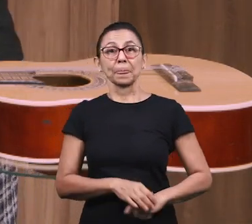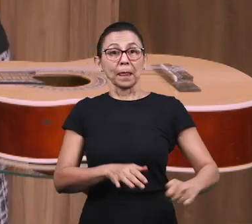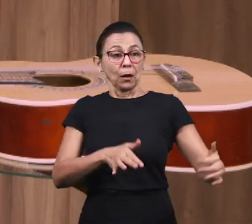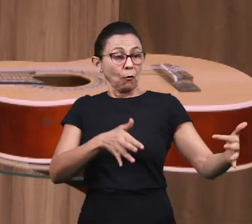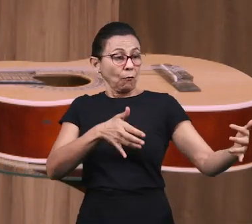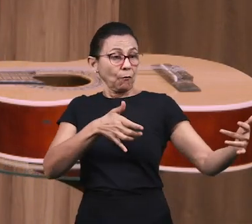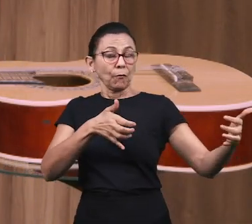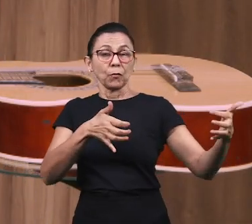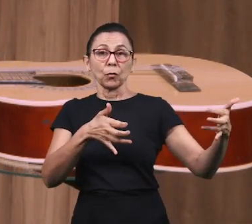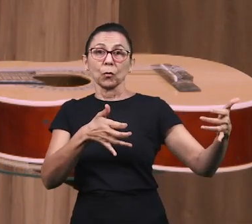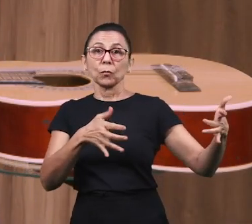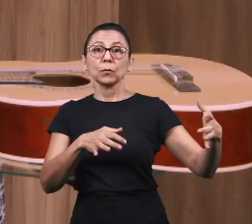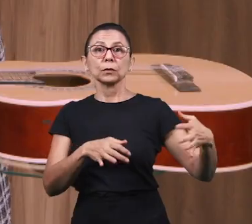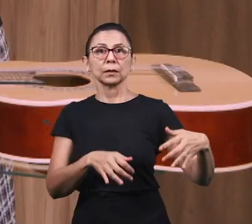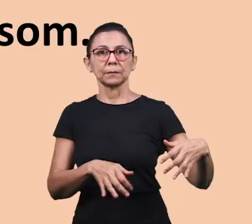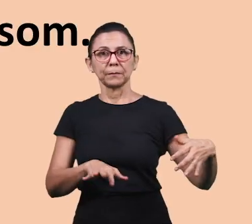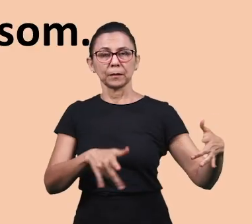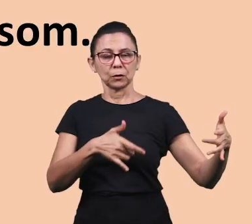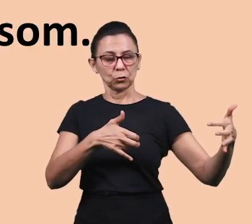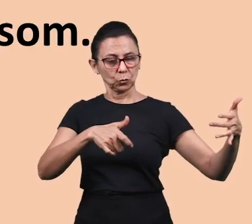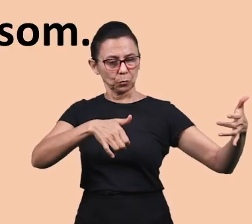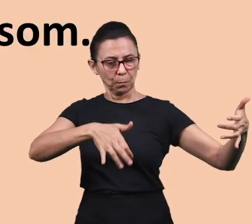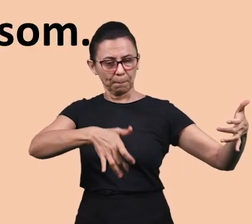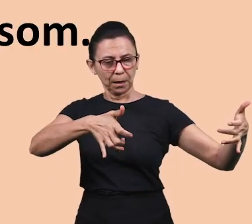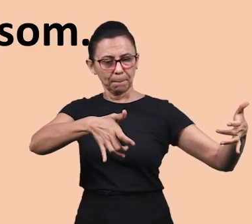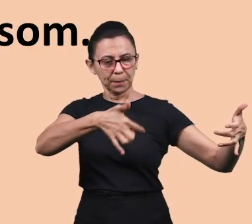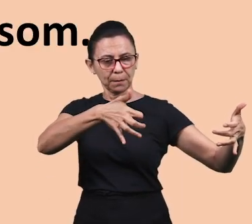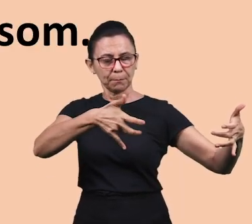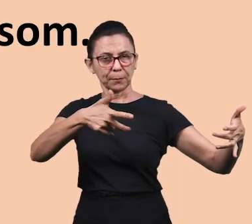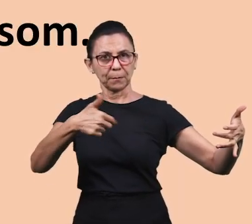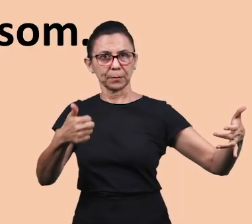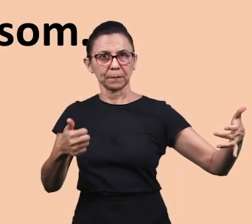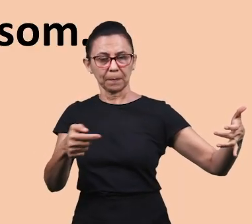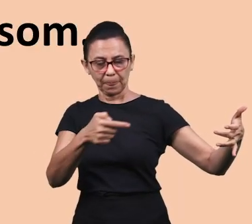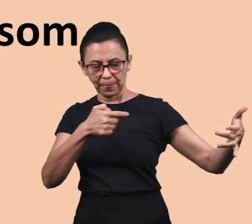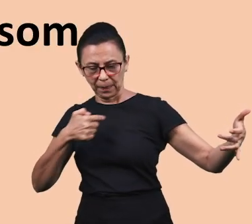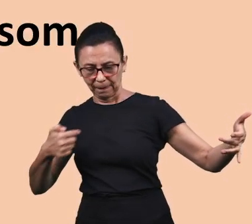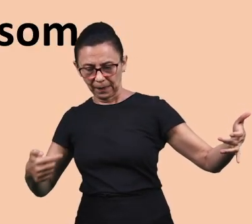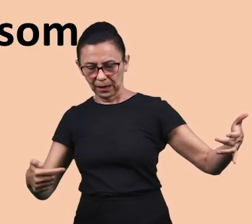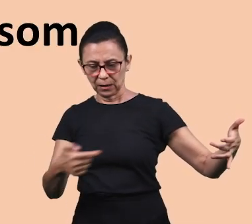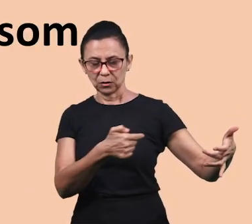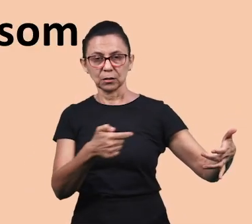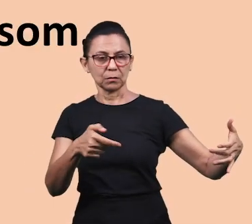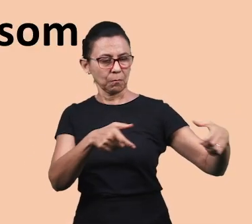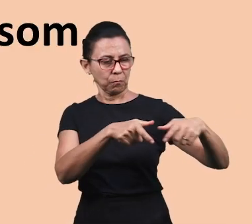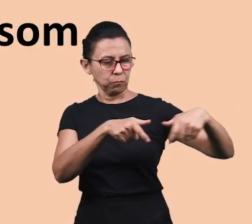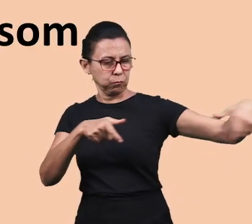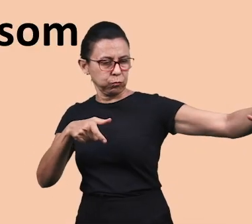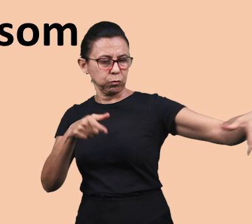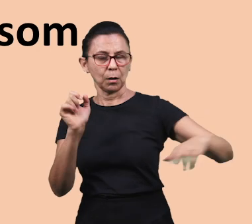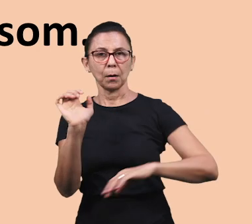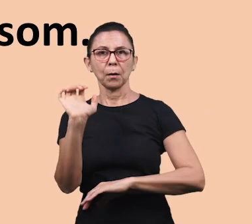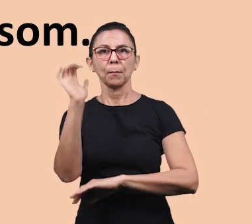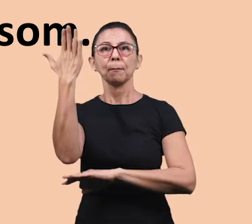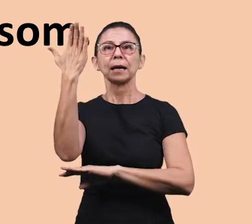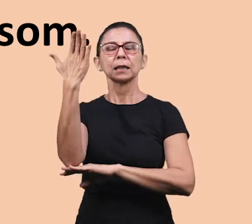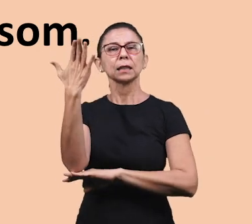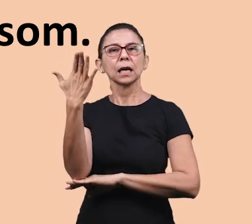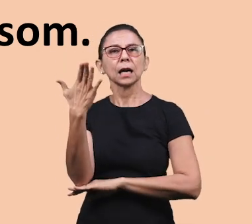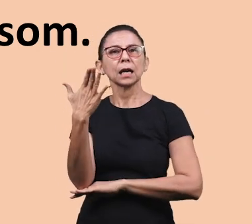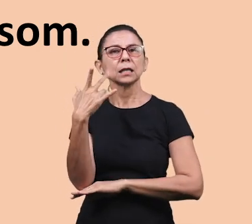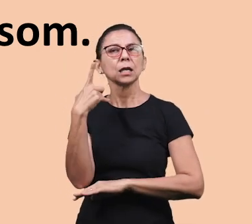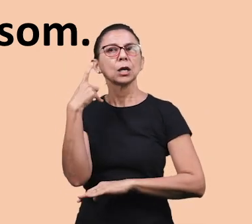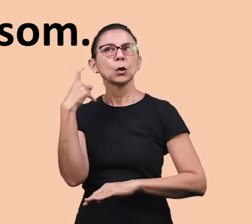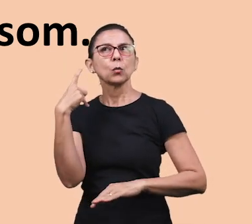La guitare, c'est un instrument à cordes avec une boîte généralement construite en bois